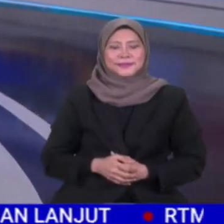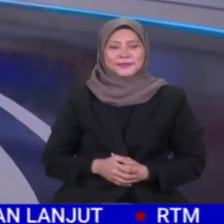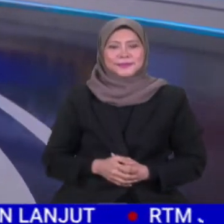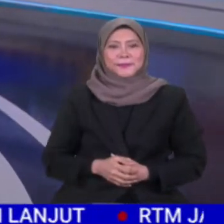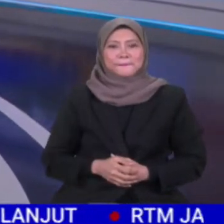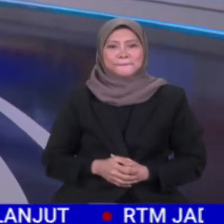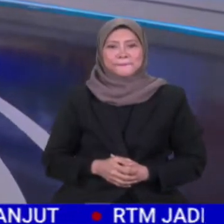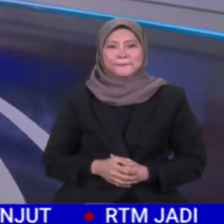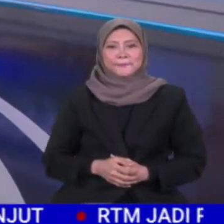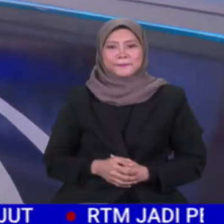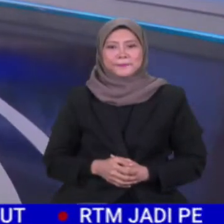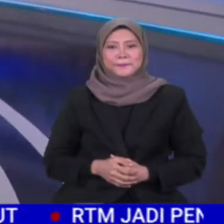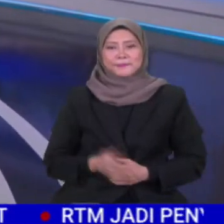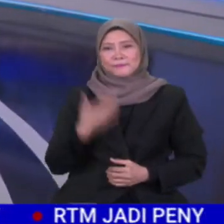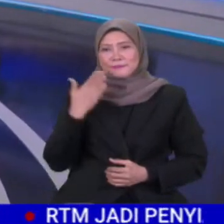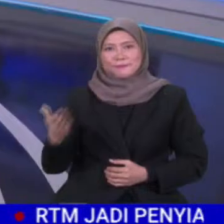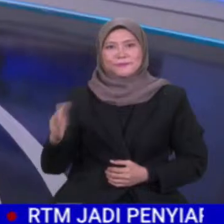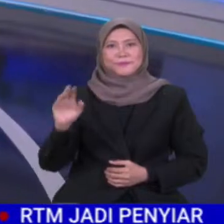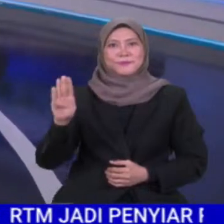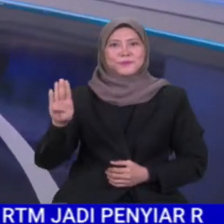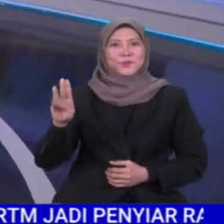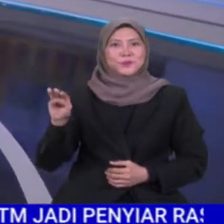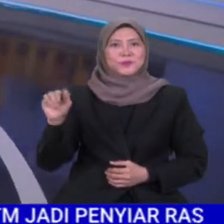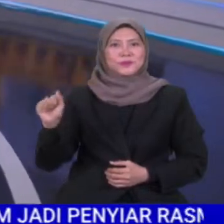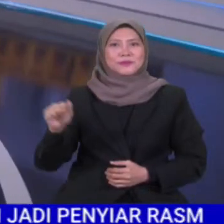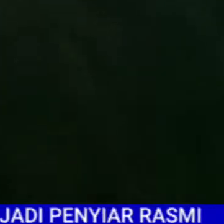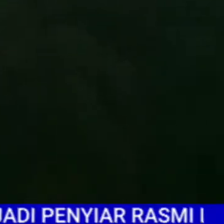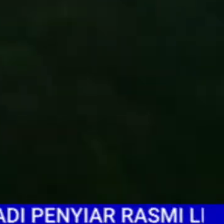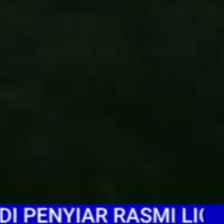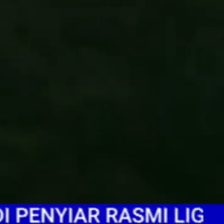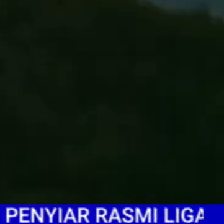silakan. Terima kasih, Buma.